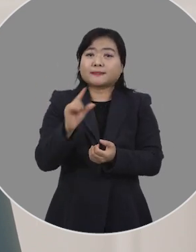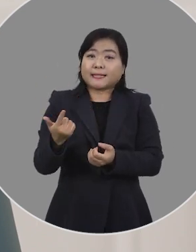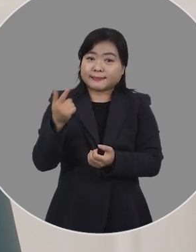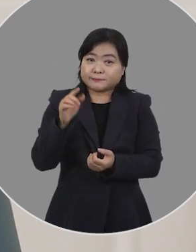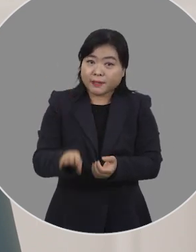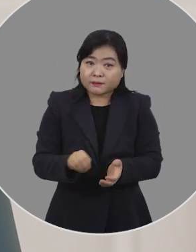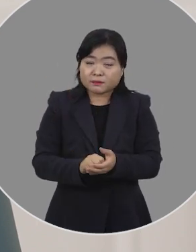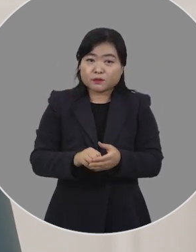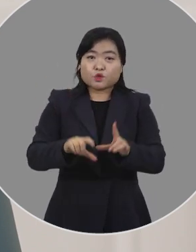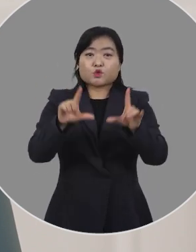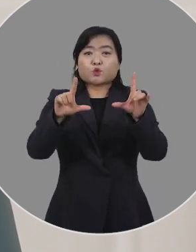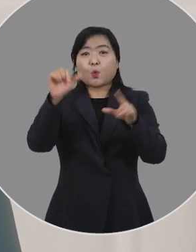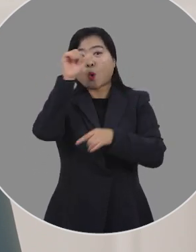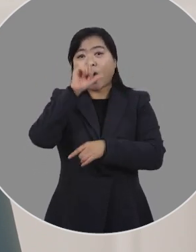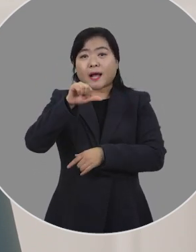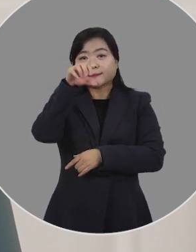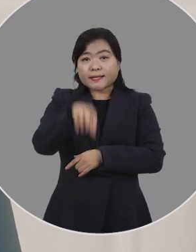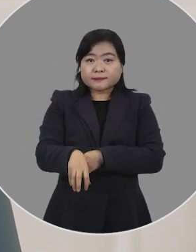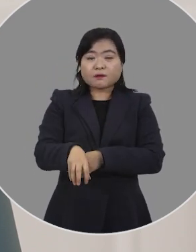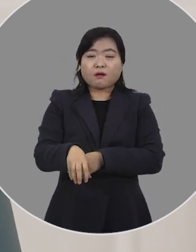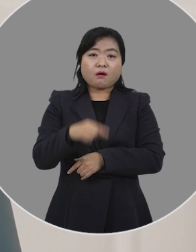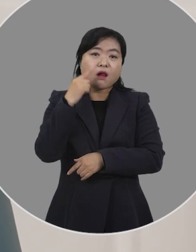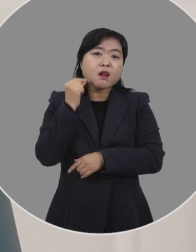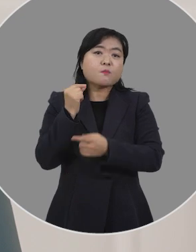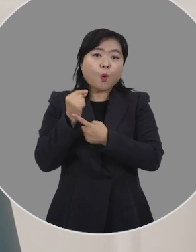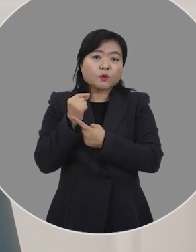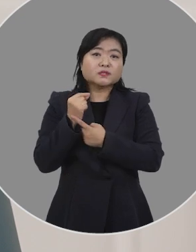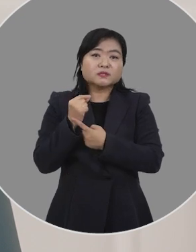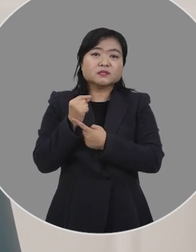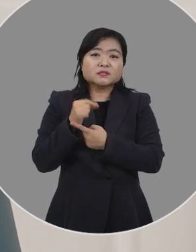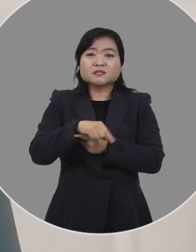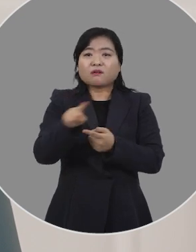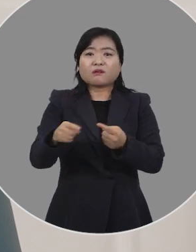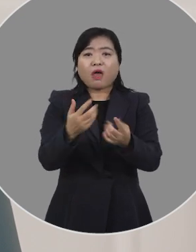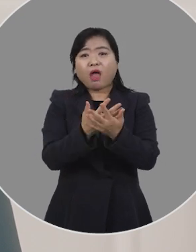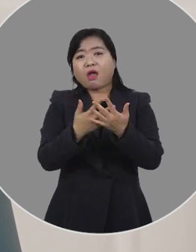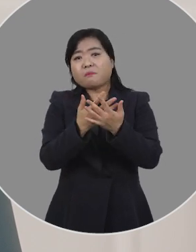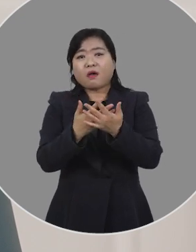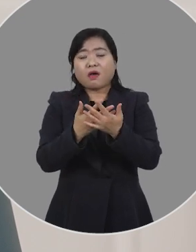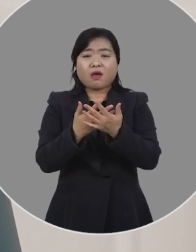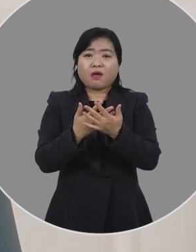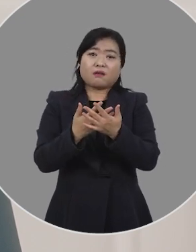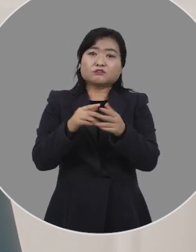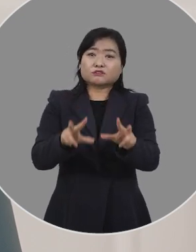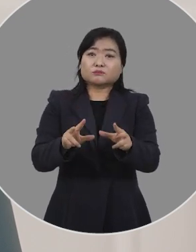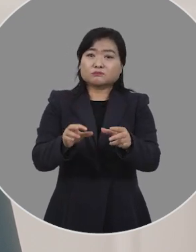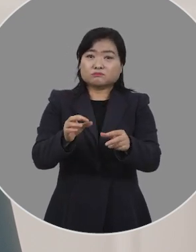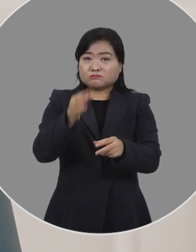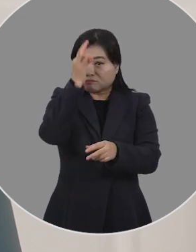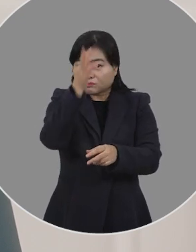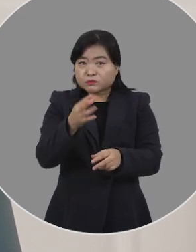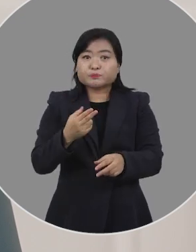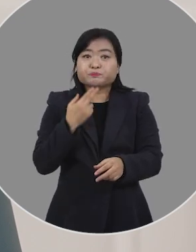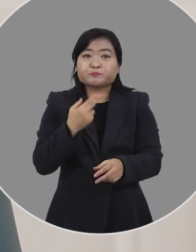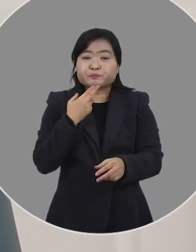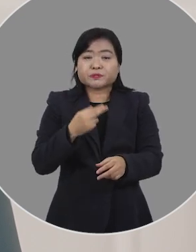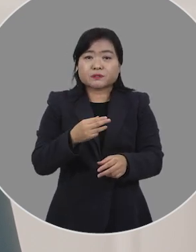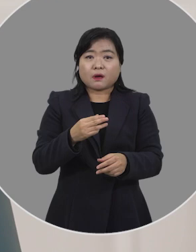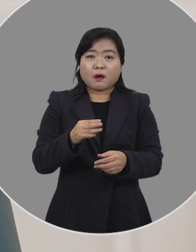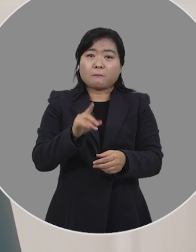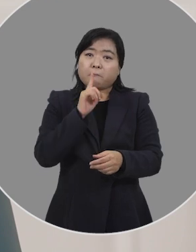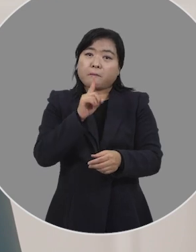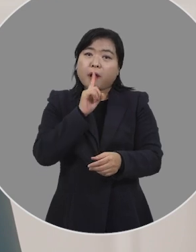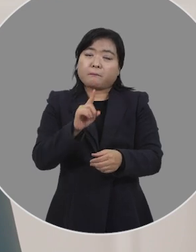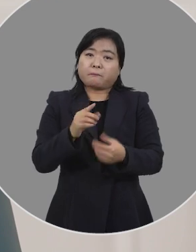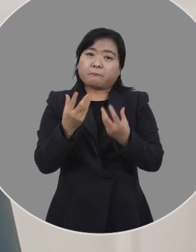아닌데 동아시아에서 일본이 사실은 이렇게 좀 애매한 태도 취하거나 변명을 많이